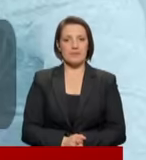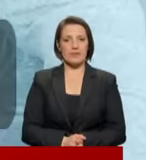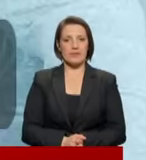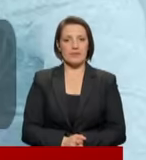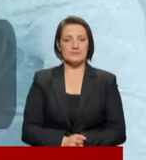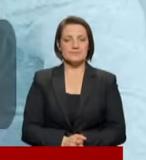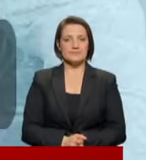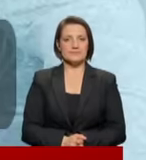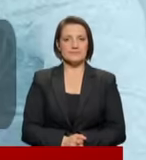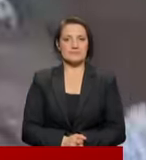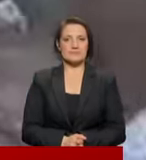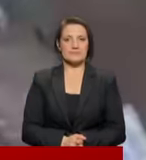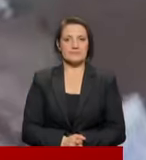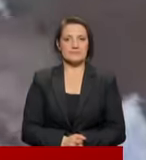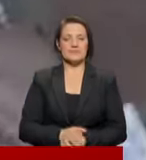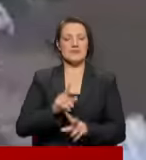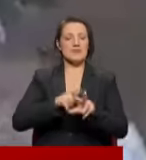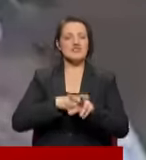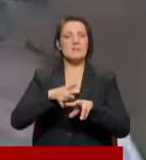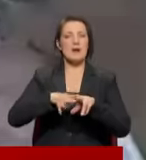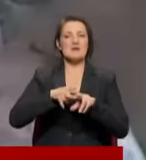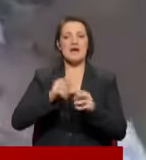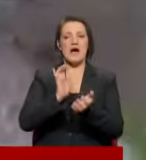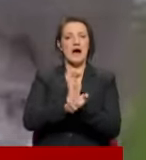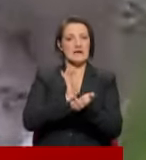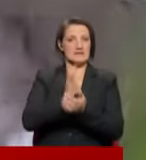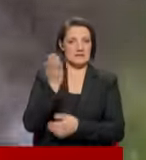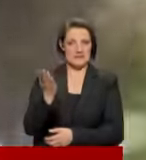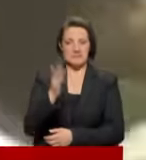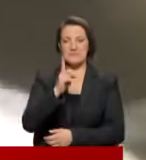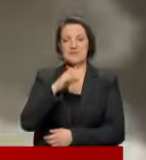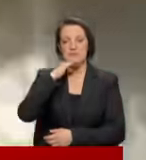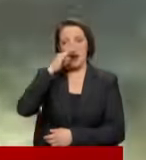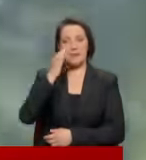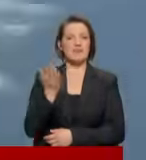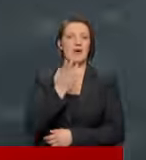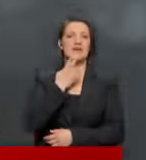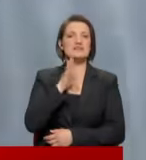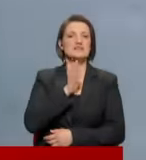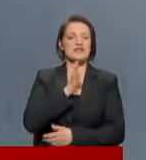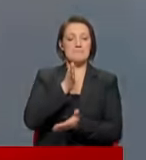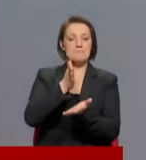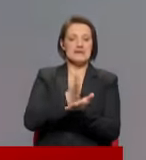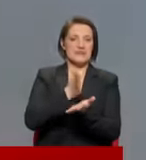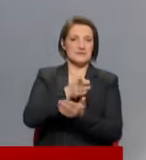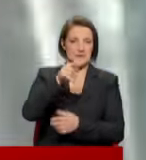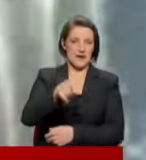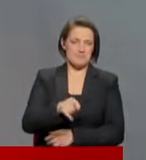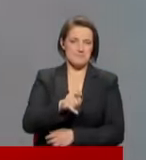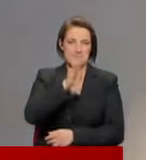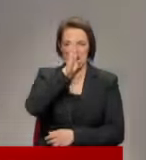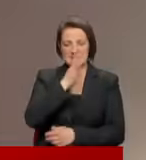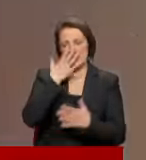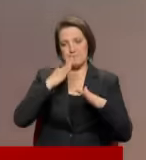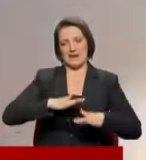kuzum. Çiçekten güzel kuzum benim. Yeşim Akbaş'ın acılı anne ve babası bir bayramı daha kızlarının kabrinin başında